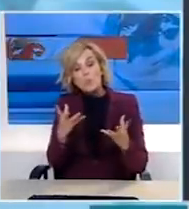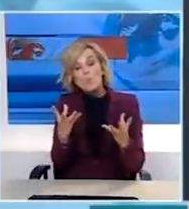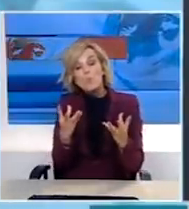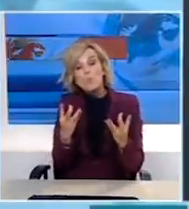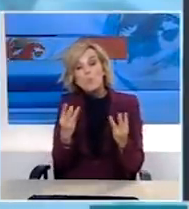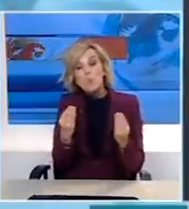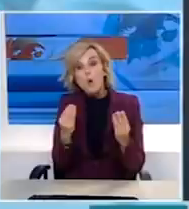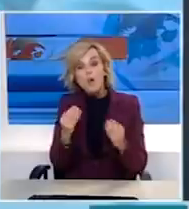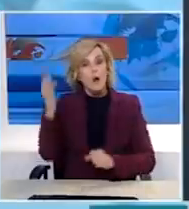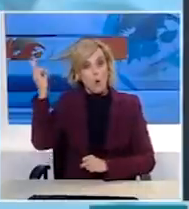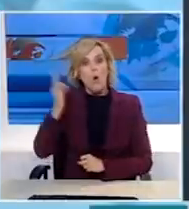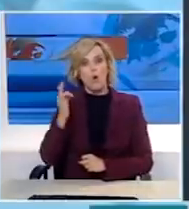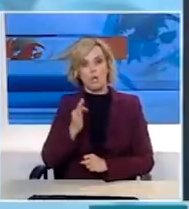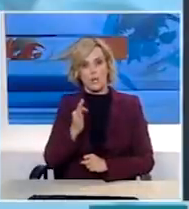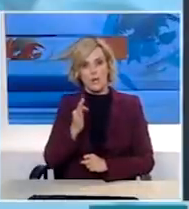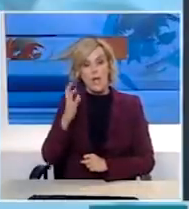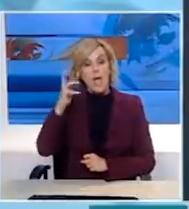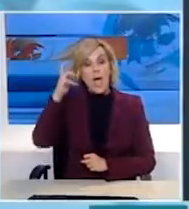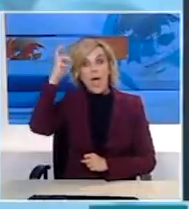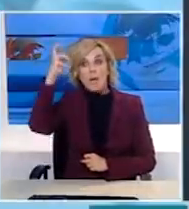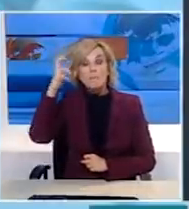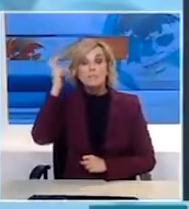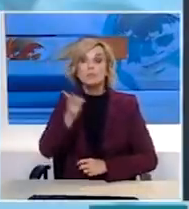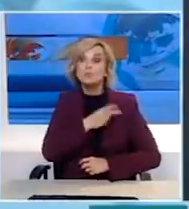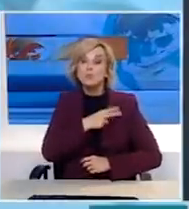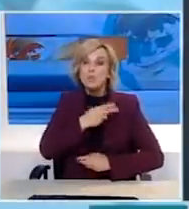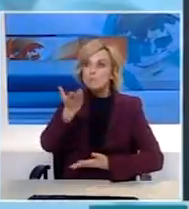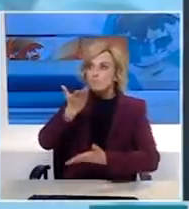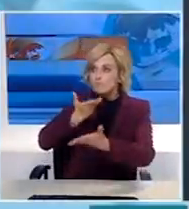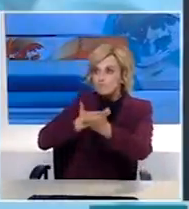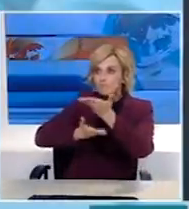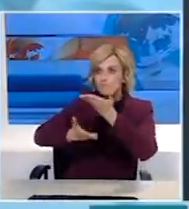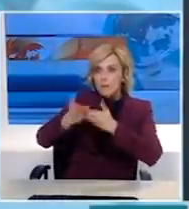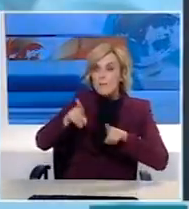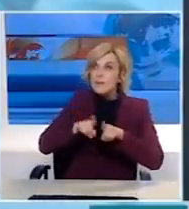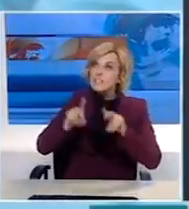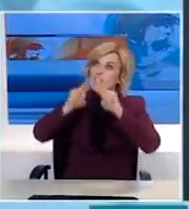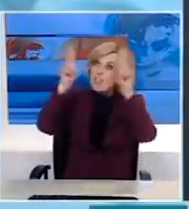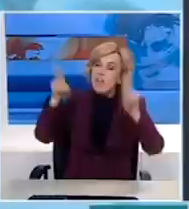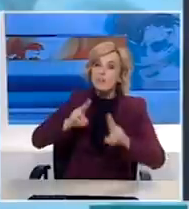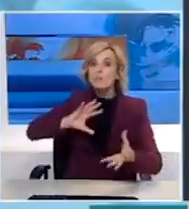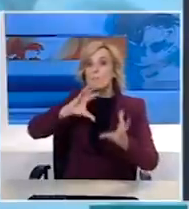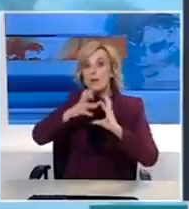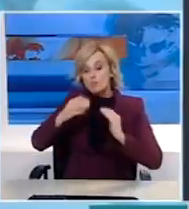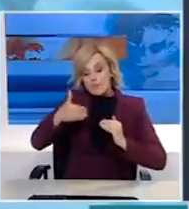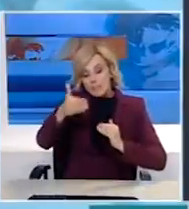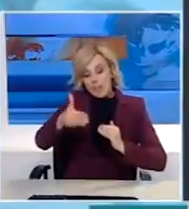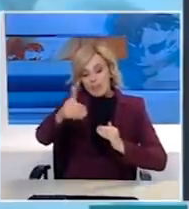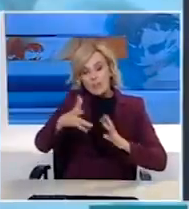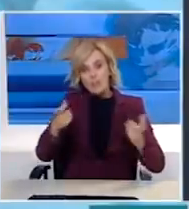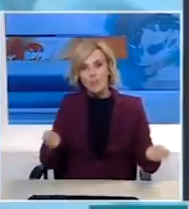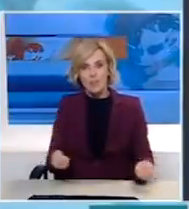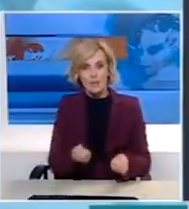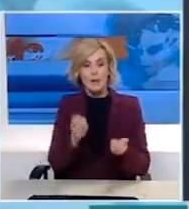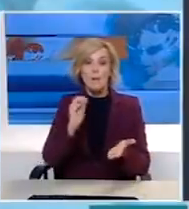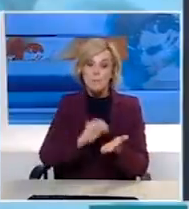πολύ λογικές και επιστημονικά βασισμένες σε επιστημονικά κριτήρια οι κινήσεις που θα κάνουμε τους επόμενους μήνες. Αλλά και πάλι